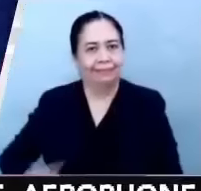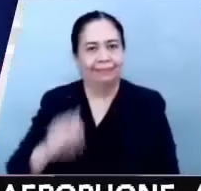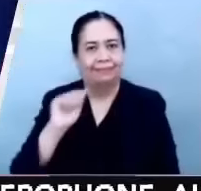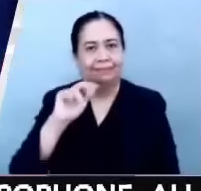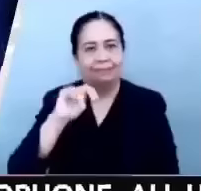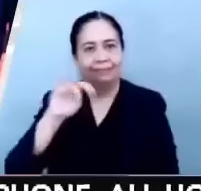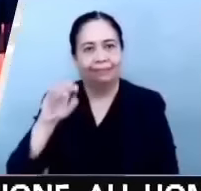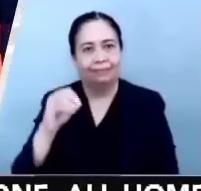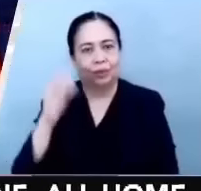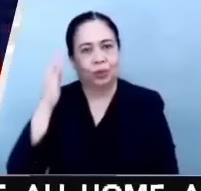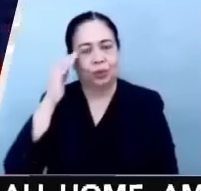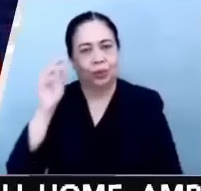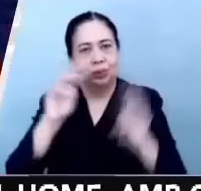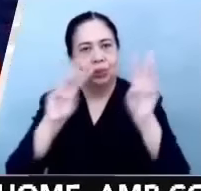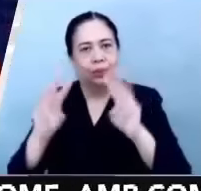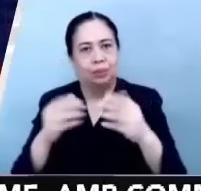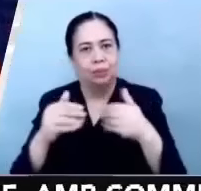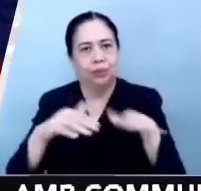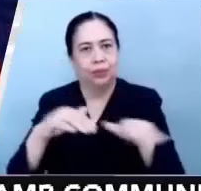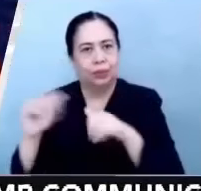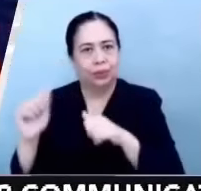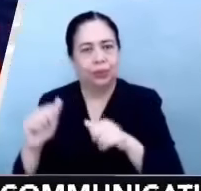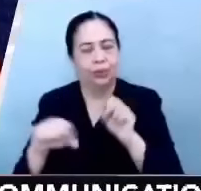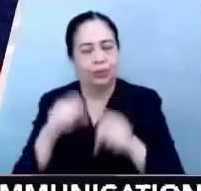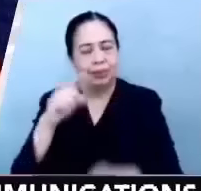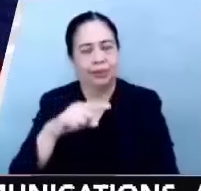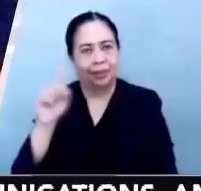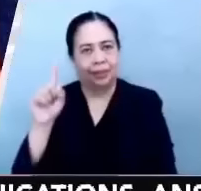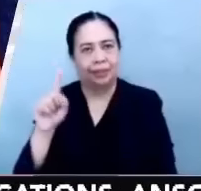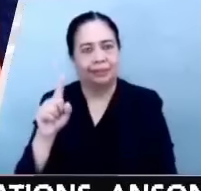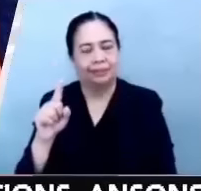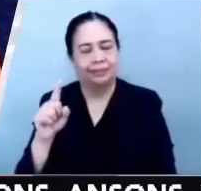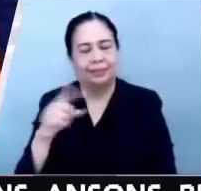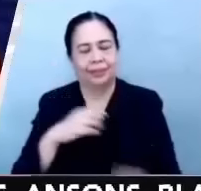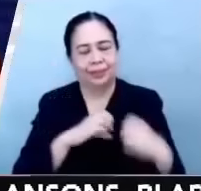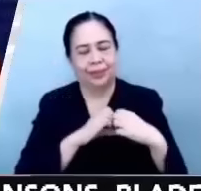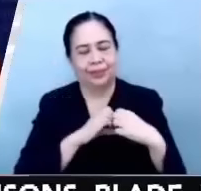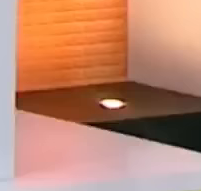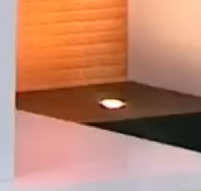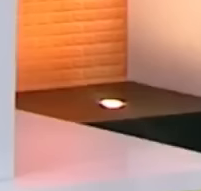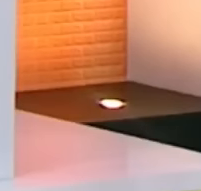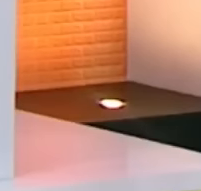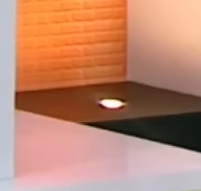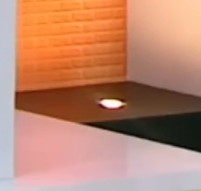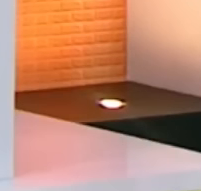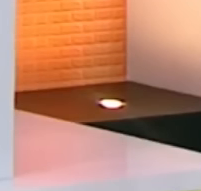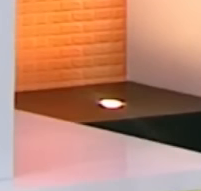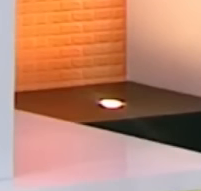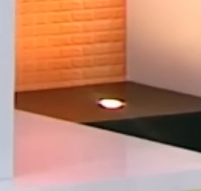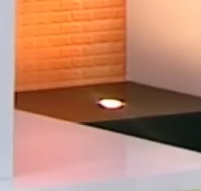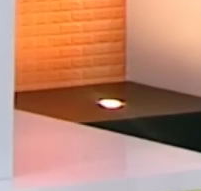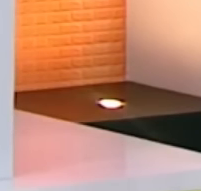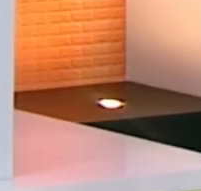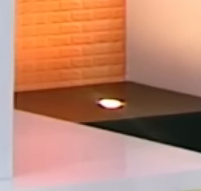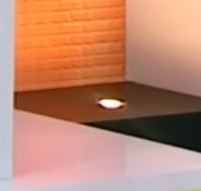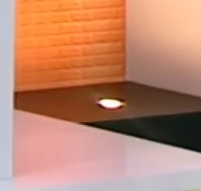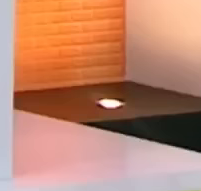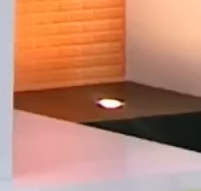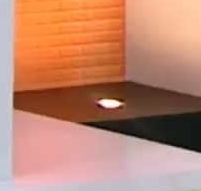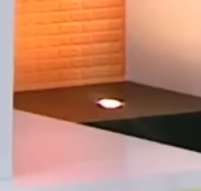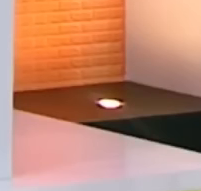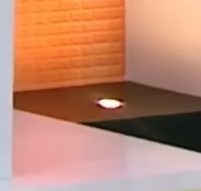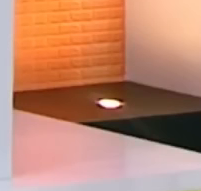Know the weather before you go. Parang mag-safe lagi, mga kapuso. Kapuso, para laging una ka sa mga